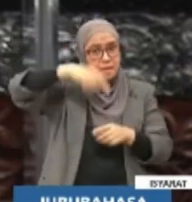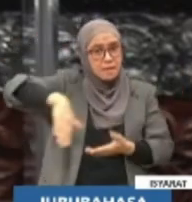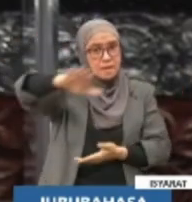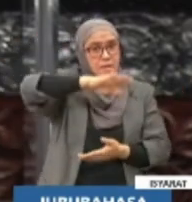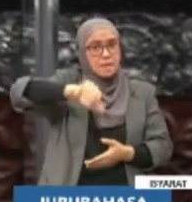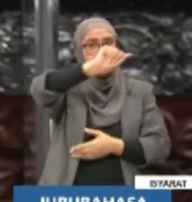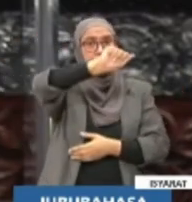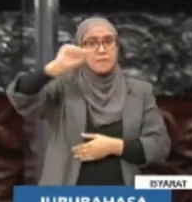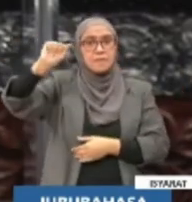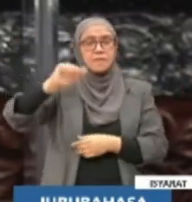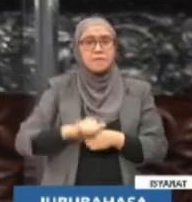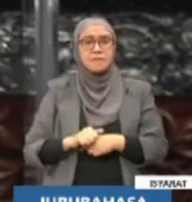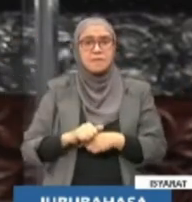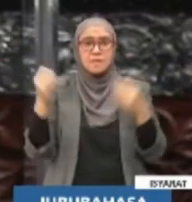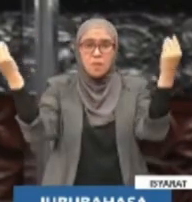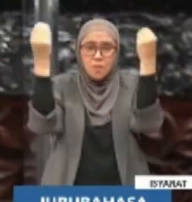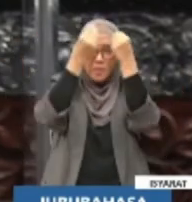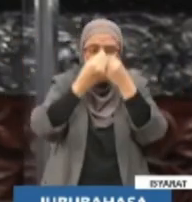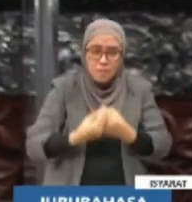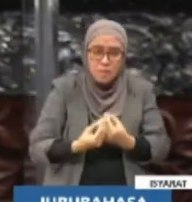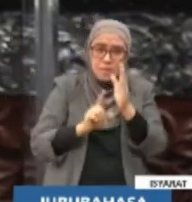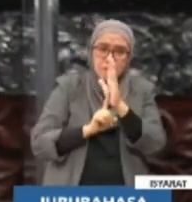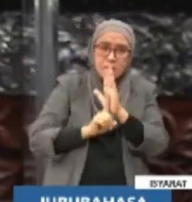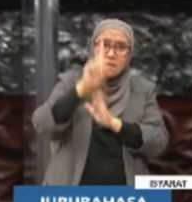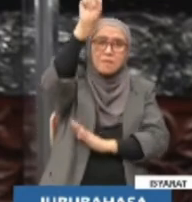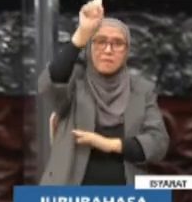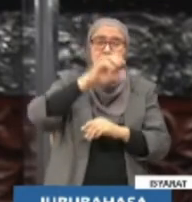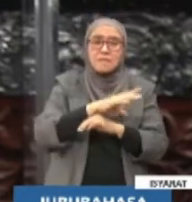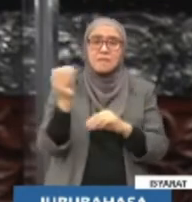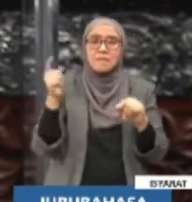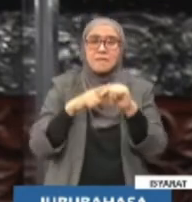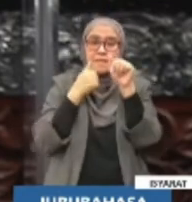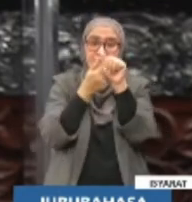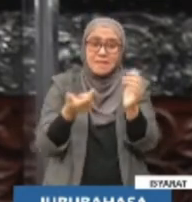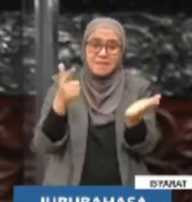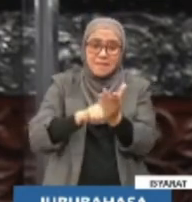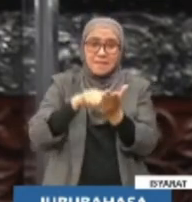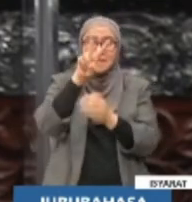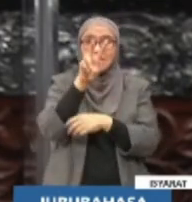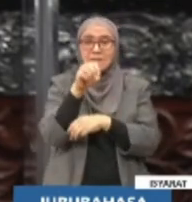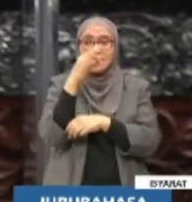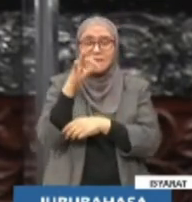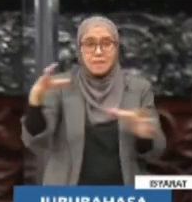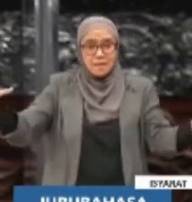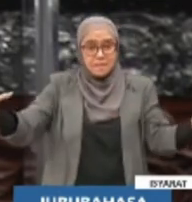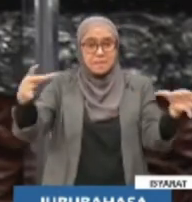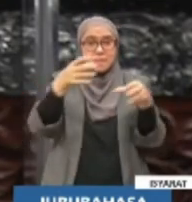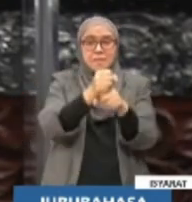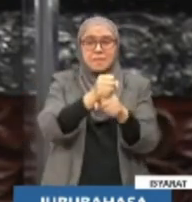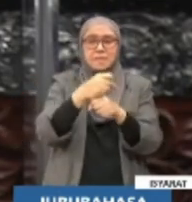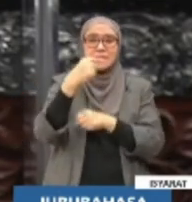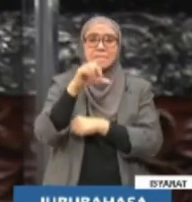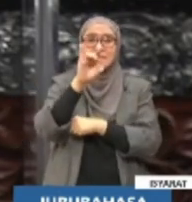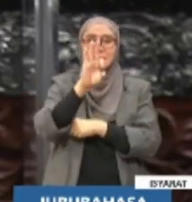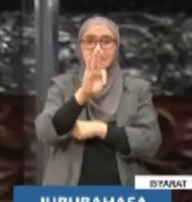kita ini jumlahnya tertinggi berdasarkan laporan 2019 yang merumuskan melebur